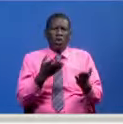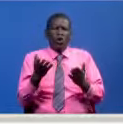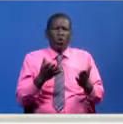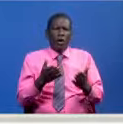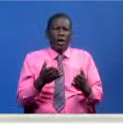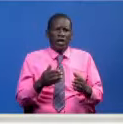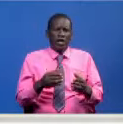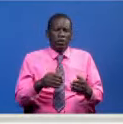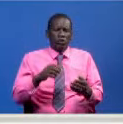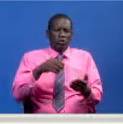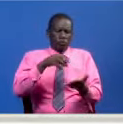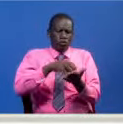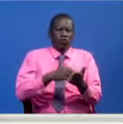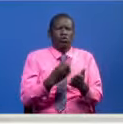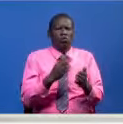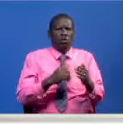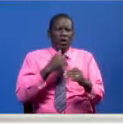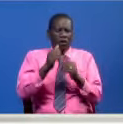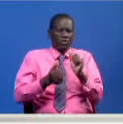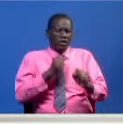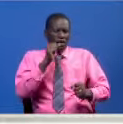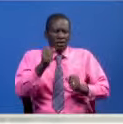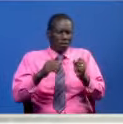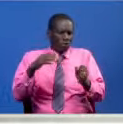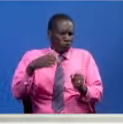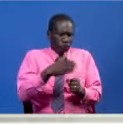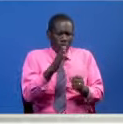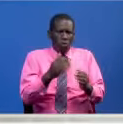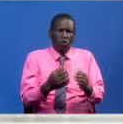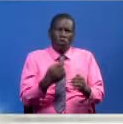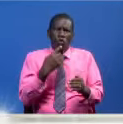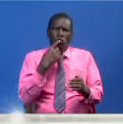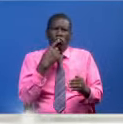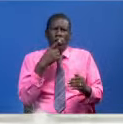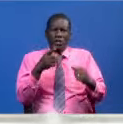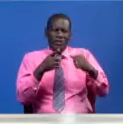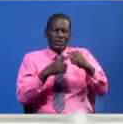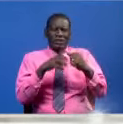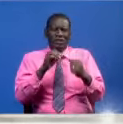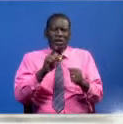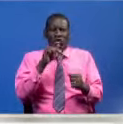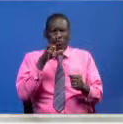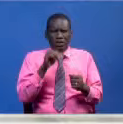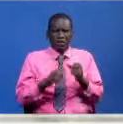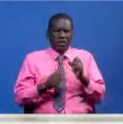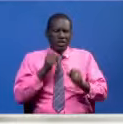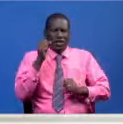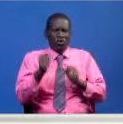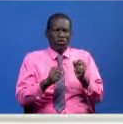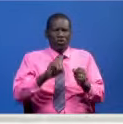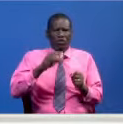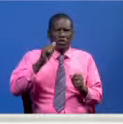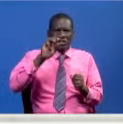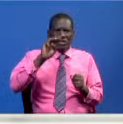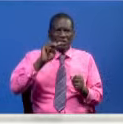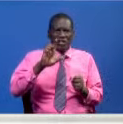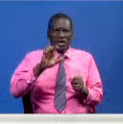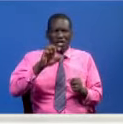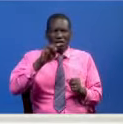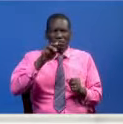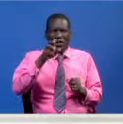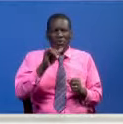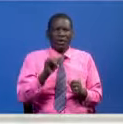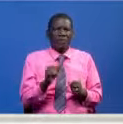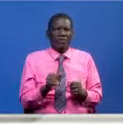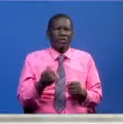ya pili baada ya kukimbia zaidi ya kilomita 160 kwenye mbio za Chiang Mai Ultra Trail Race